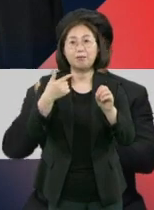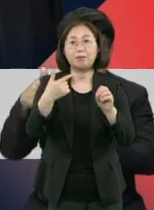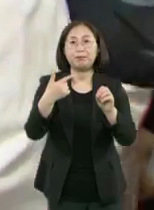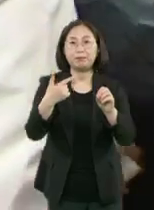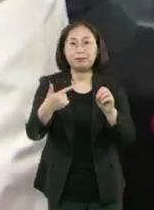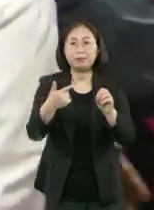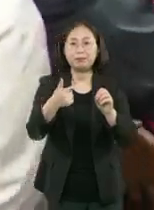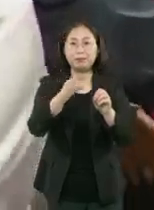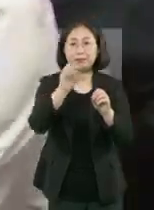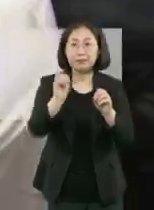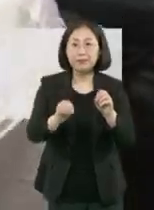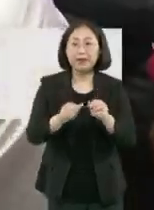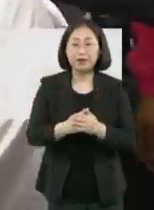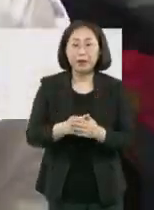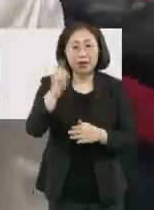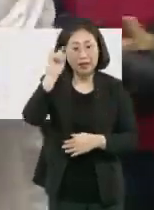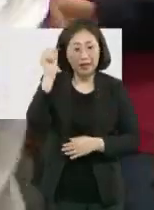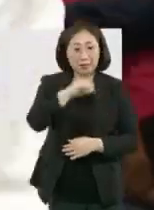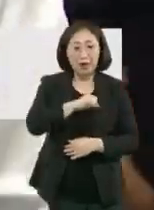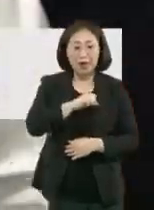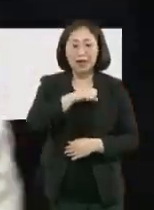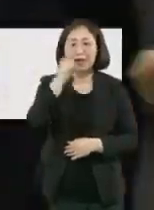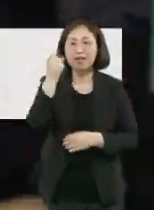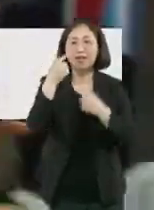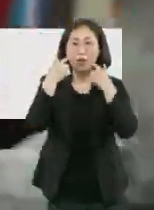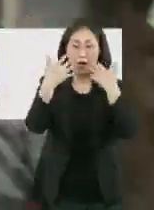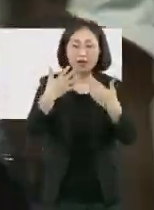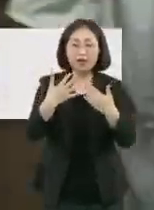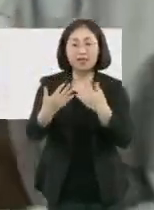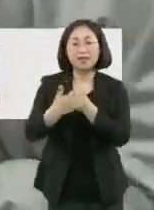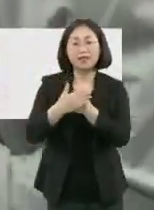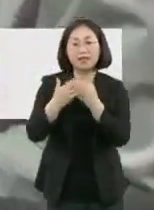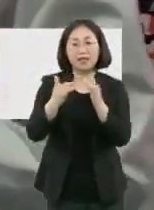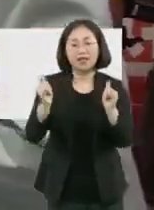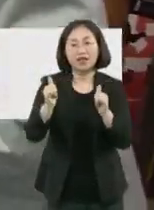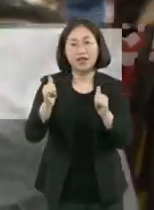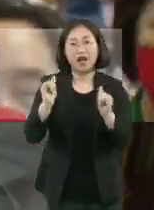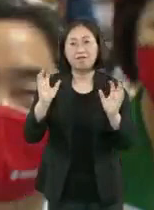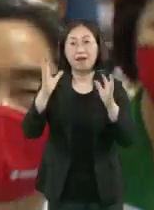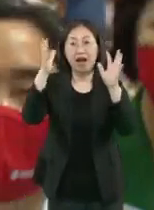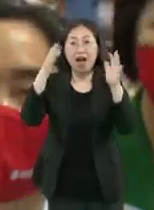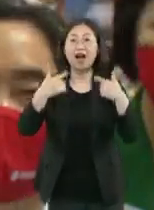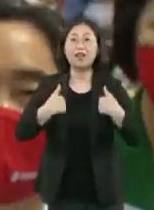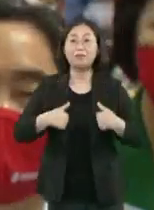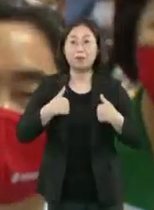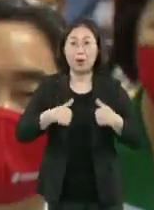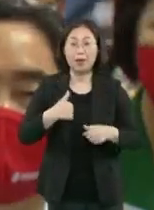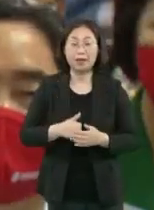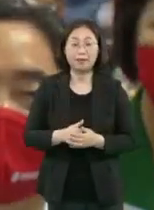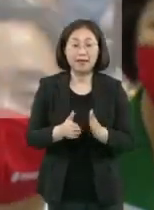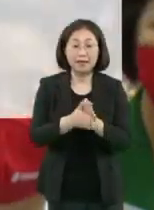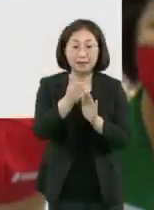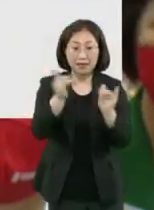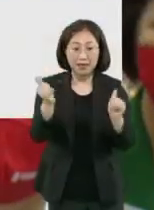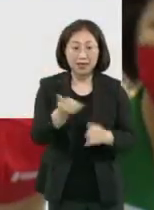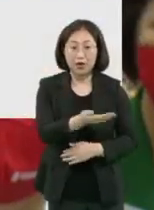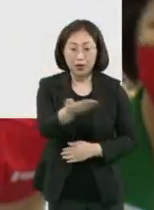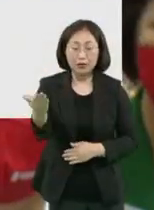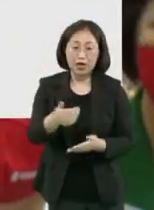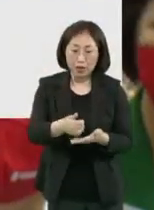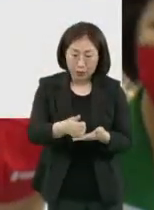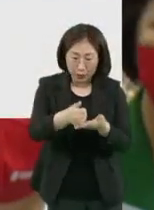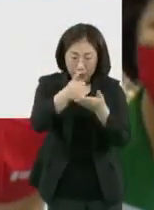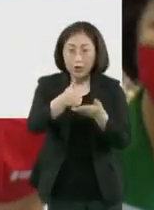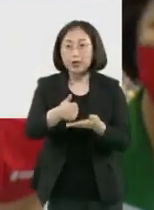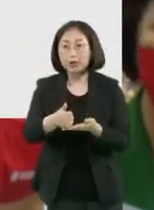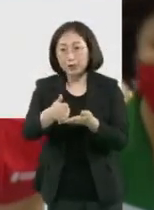당선인. 새벽이 되어서 당선이 확정되자 지지자들과 기쁨을 나눴습니다. 시민들께 존경하는 마음으로 늘